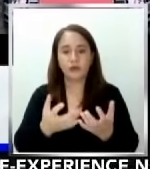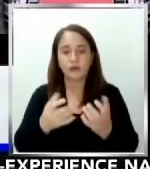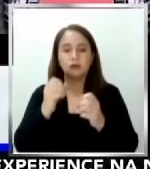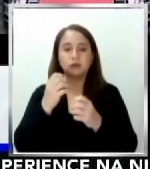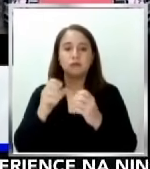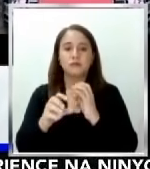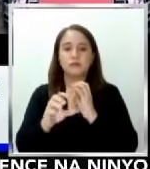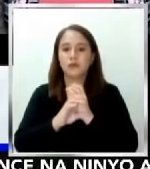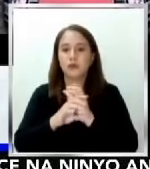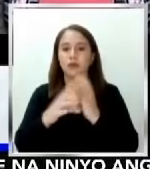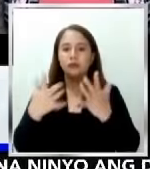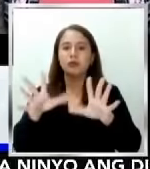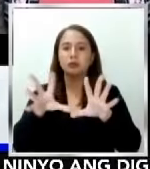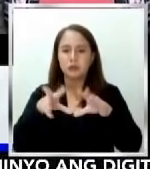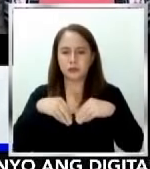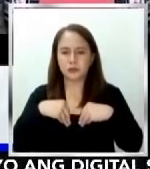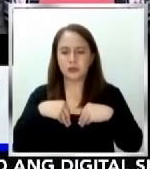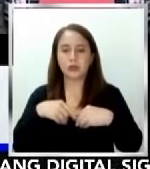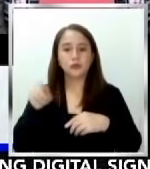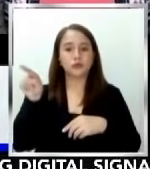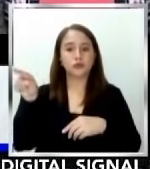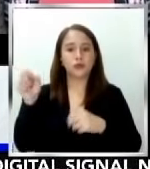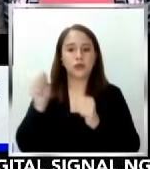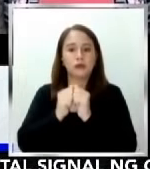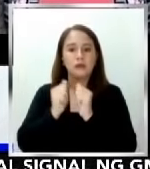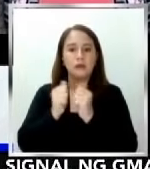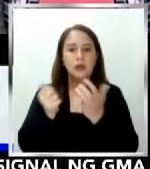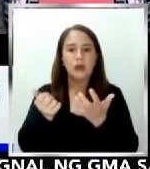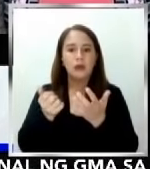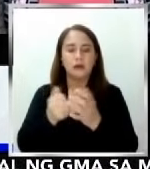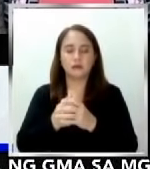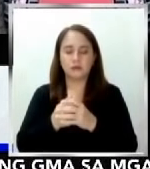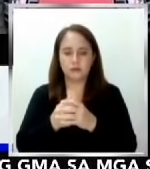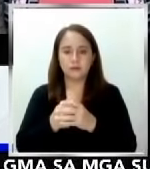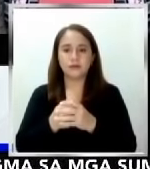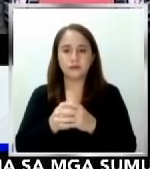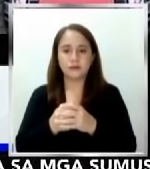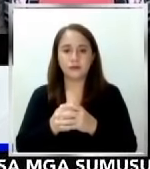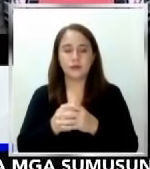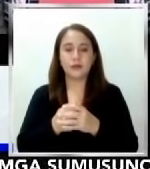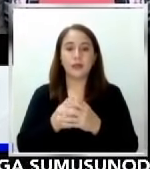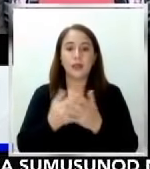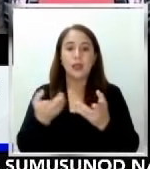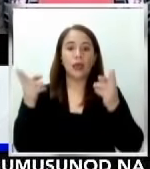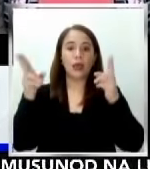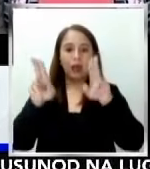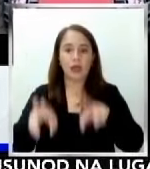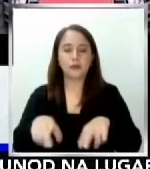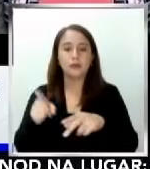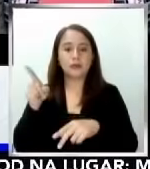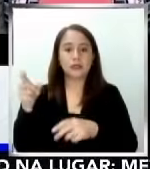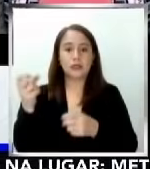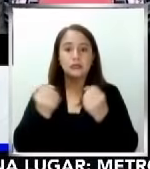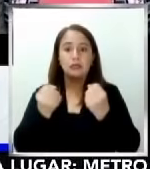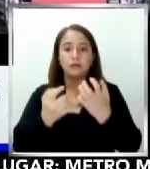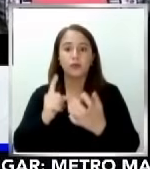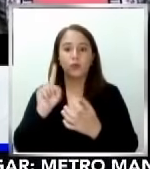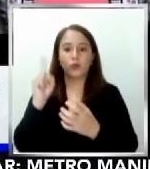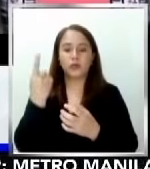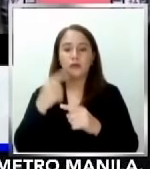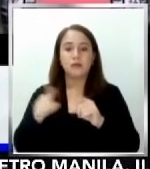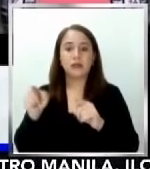siya at itinuro na niya yung kasama niya. Nang mangyari yun na siya driver lang pero hindi siya yung sumaksak.